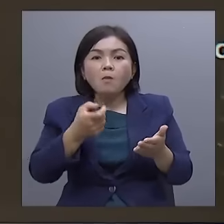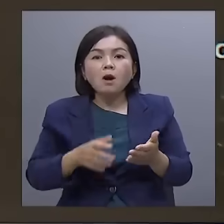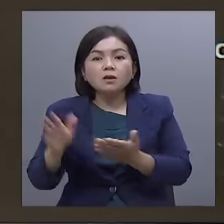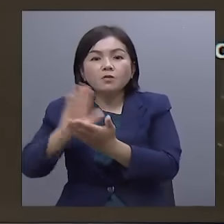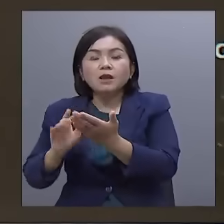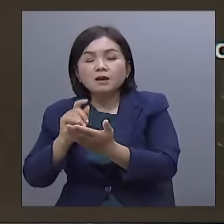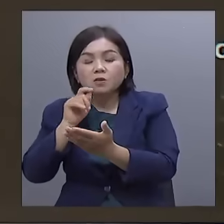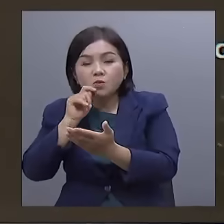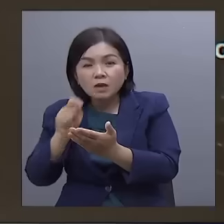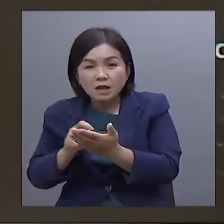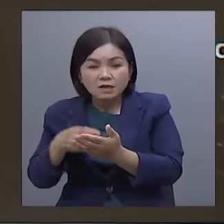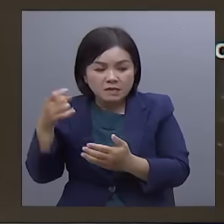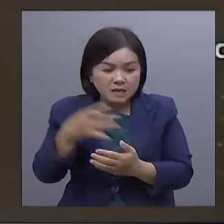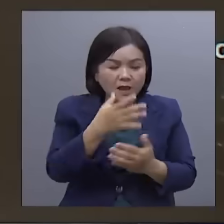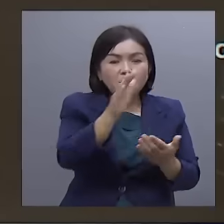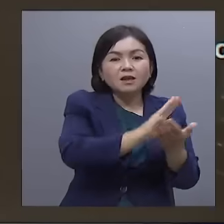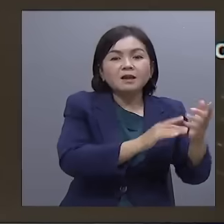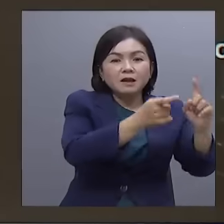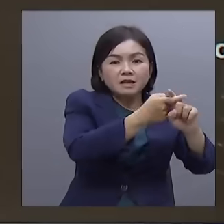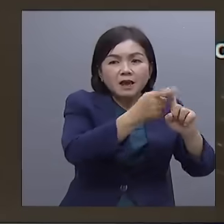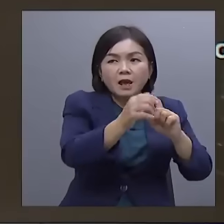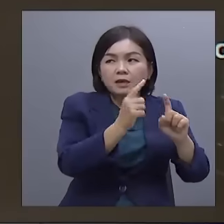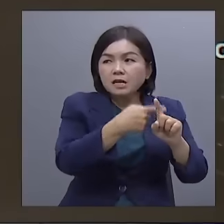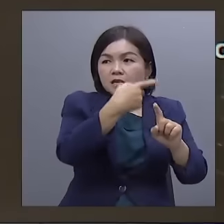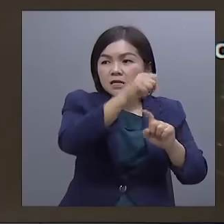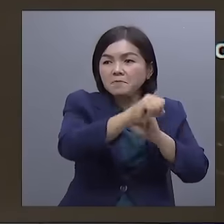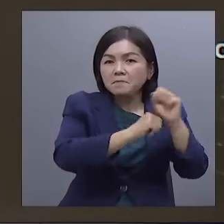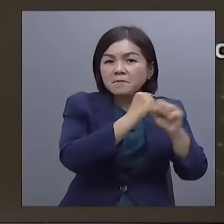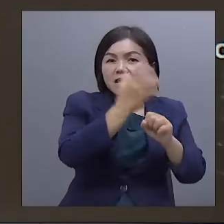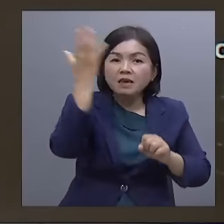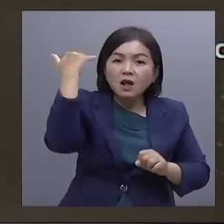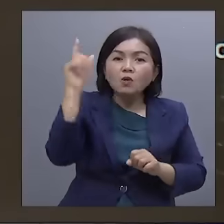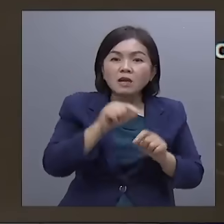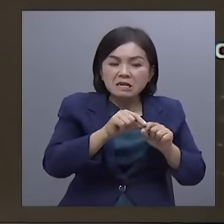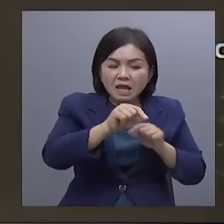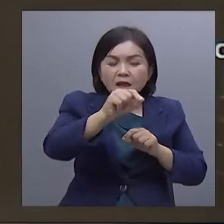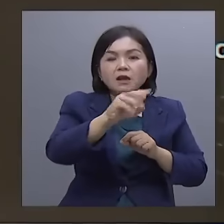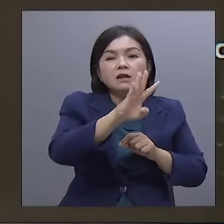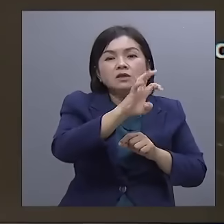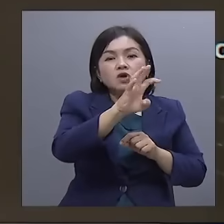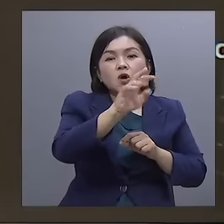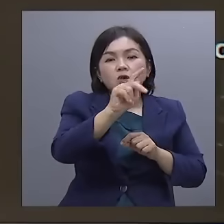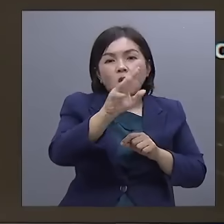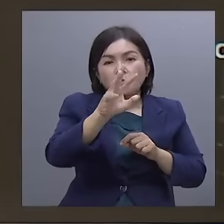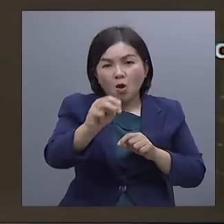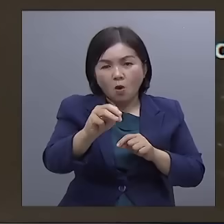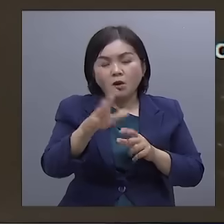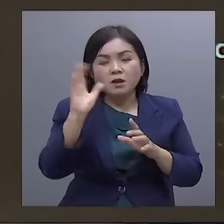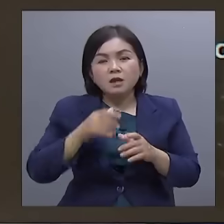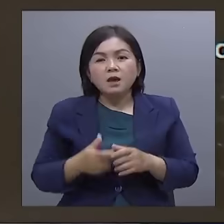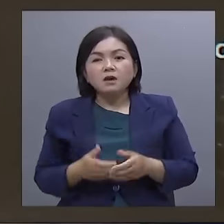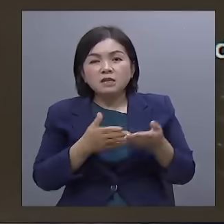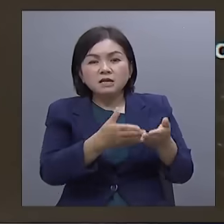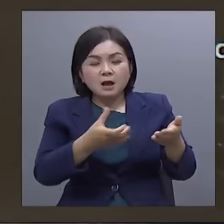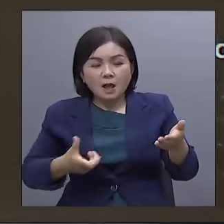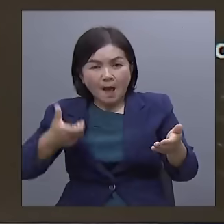ทะเลดำมาตั้งแต่เมื่อเดือนตุลาคมปีที่แล้วนะคะรัศมีปฏิบัติการ 400กิโลเมตรพิสัยทำการค่ะตัวเลข